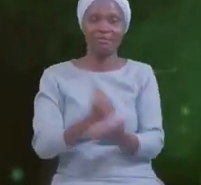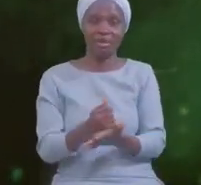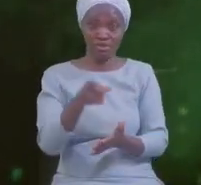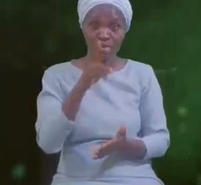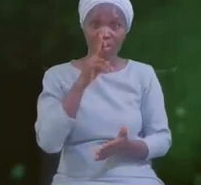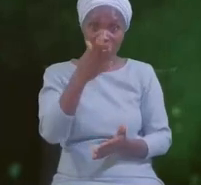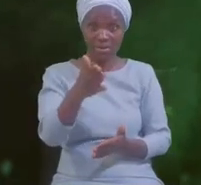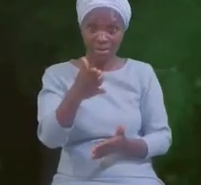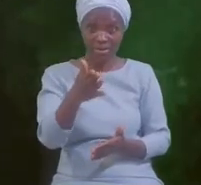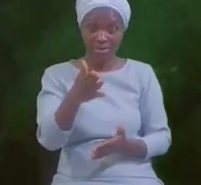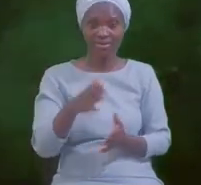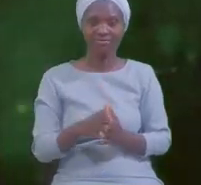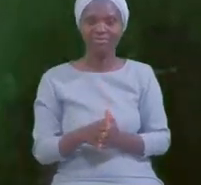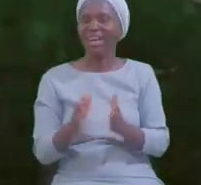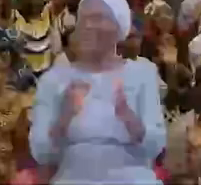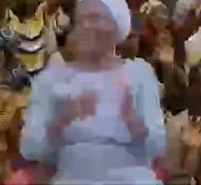Je loue Dieu pour vous.